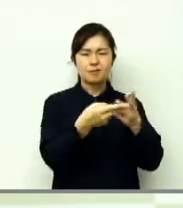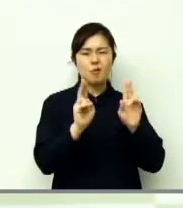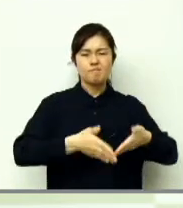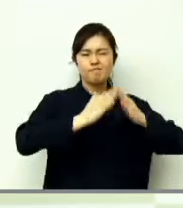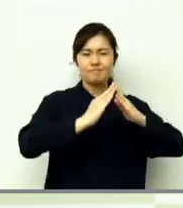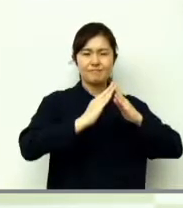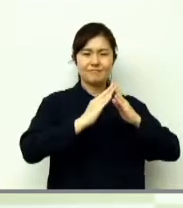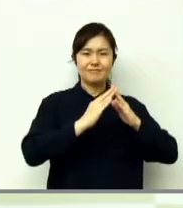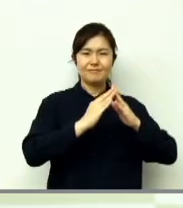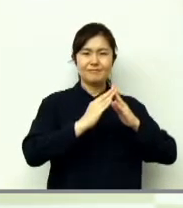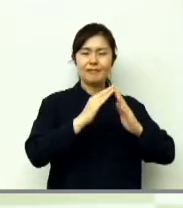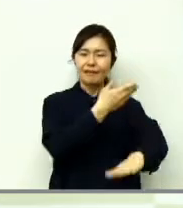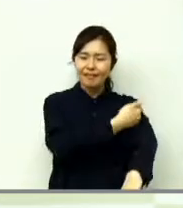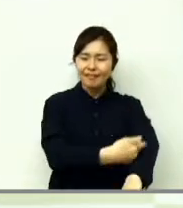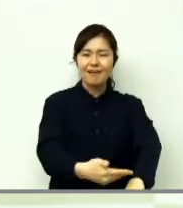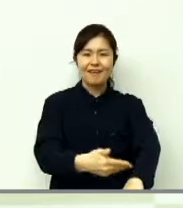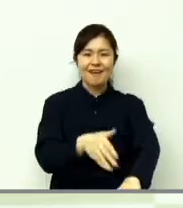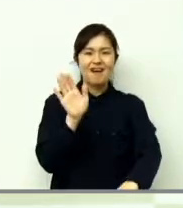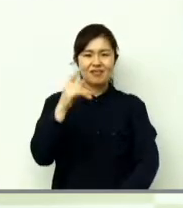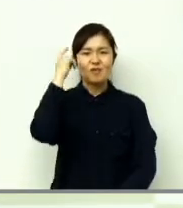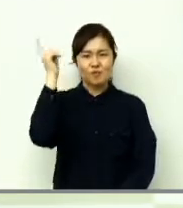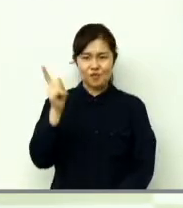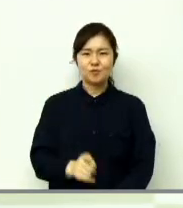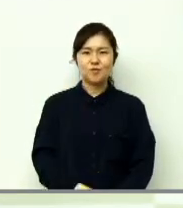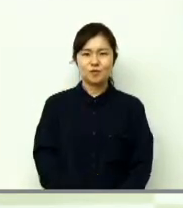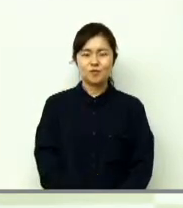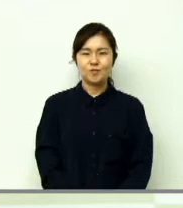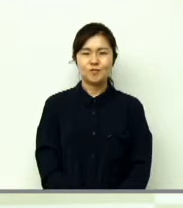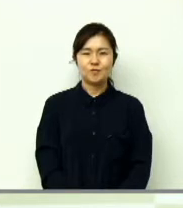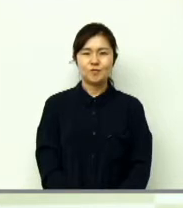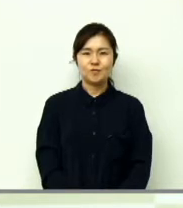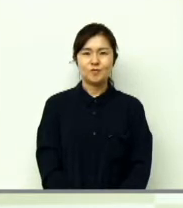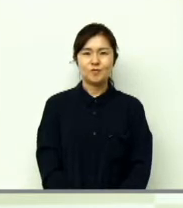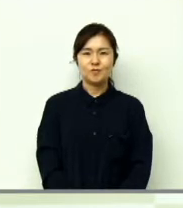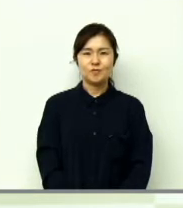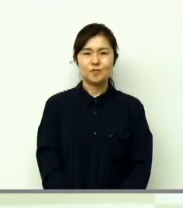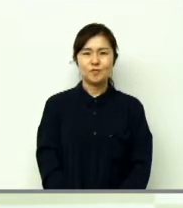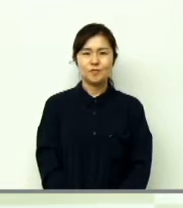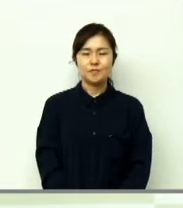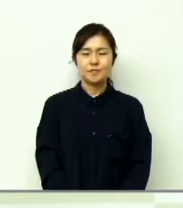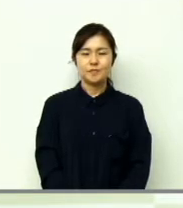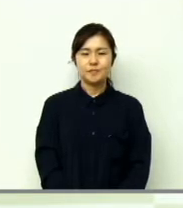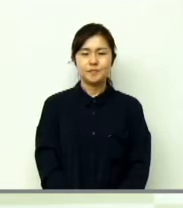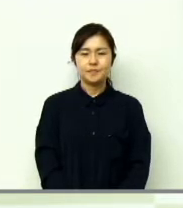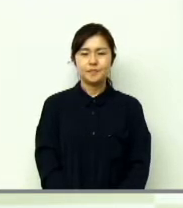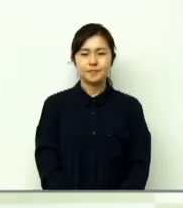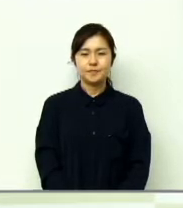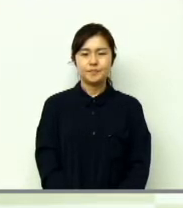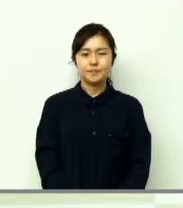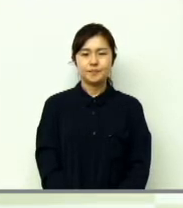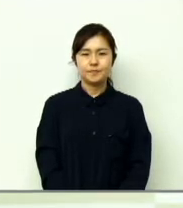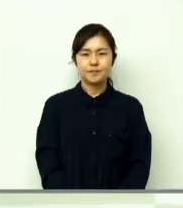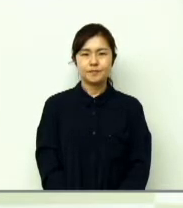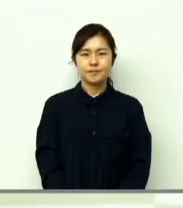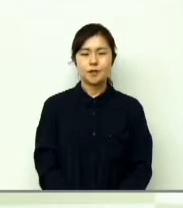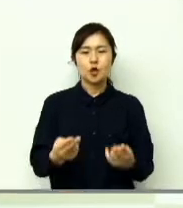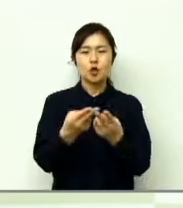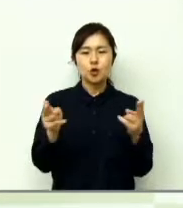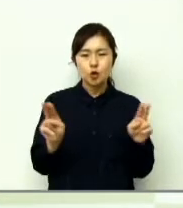緯というものがあり、その辺がですね、もちろん政策的なこうすり合